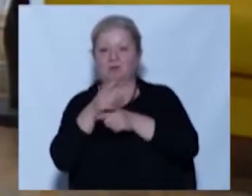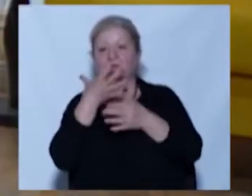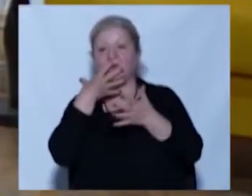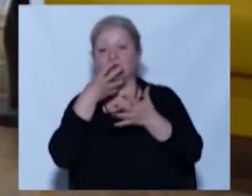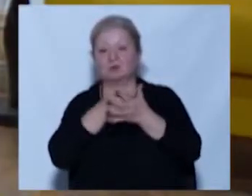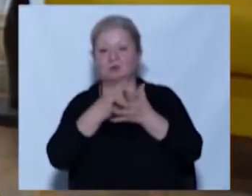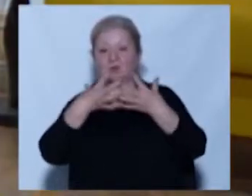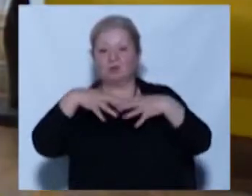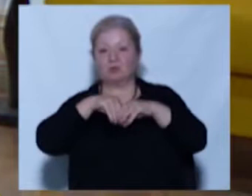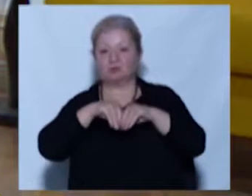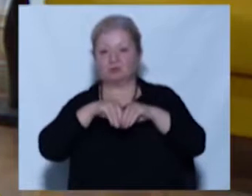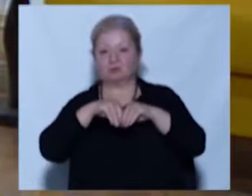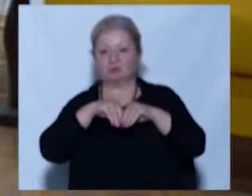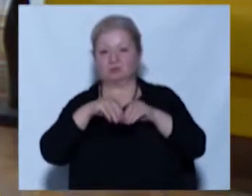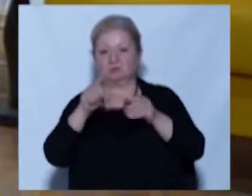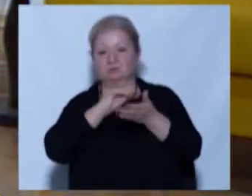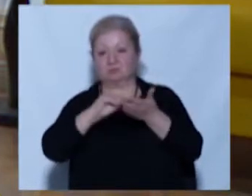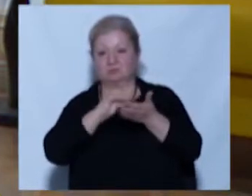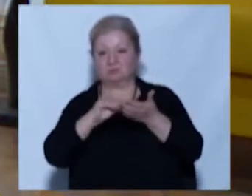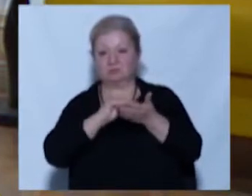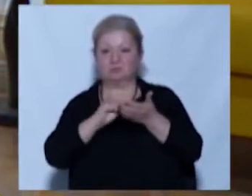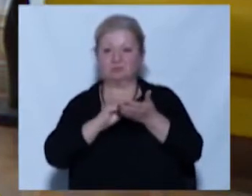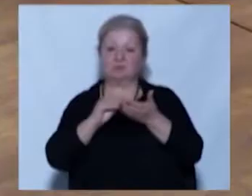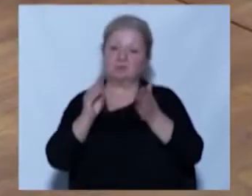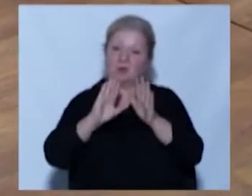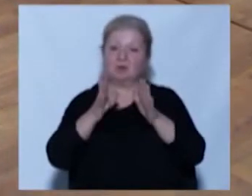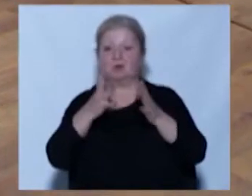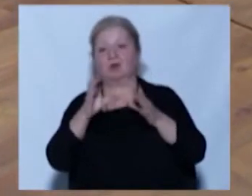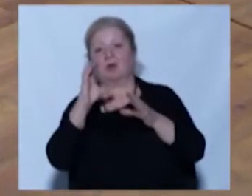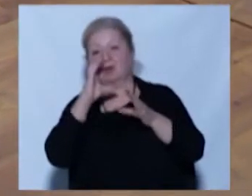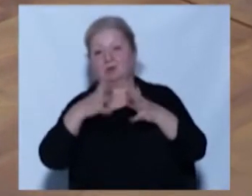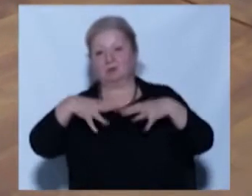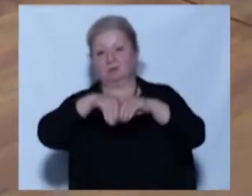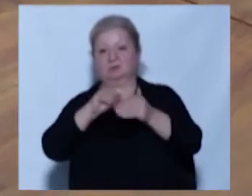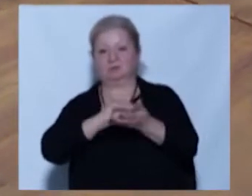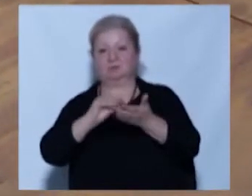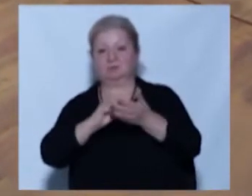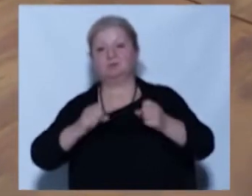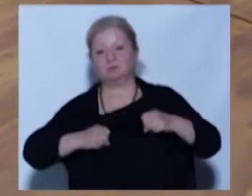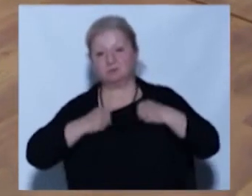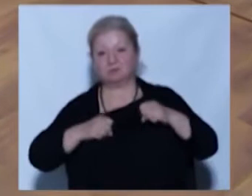ისტორიის შექმნა ან საკუთარი კლასის ისტორიის შექმნა. შეეცადეთ, რომ გააკეთოთ ეს.